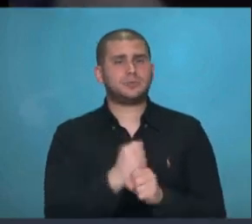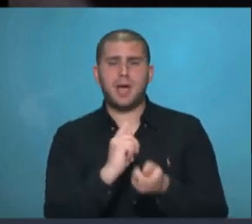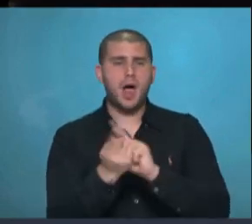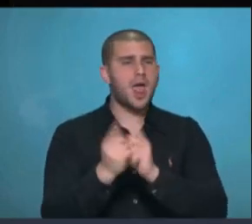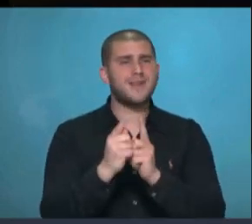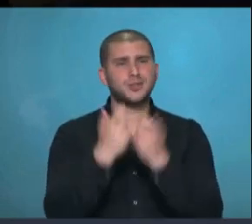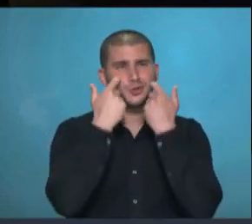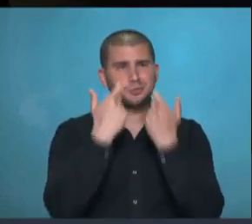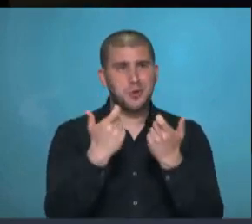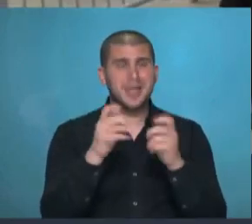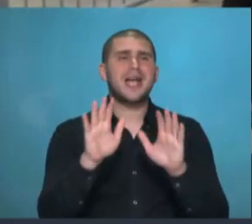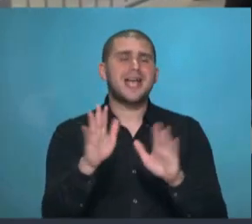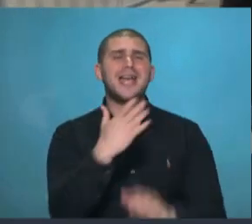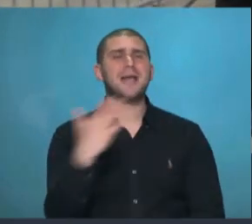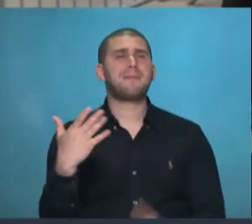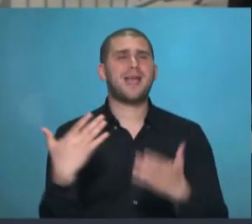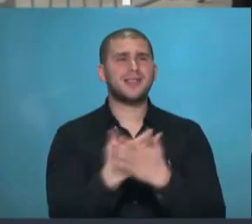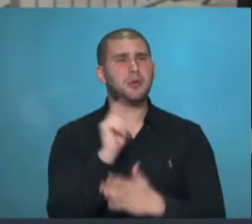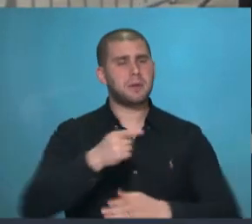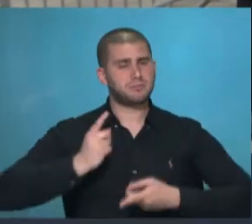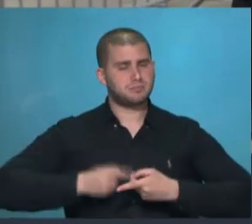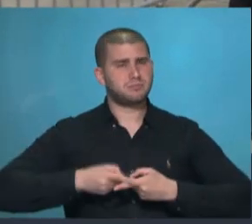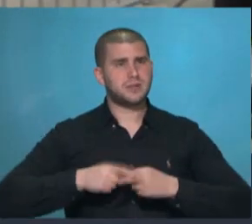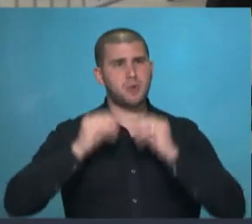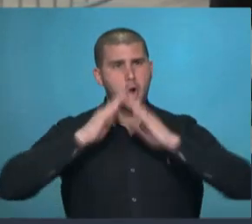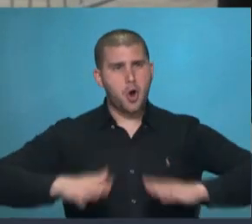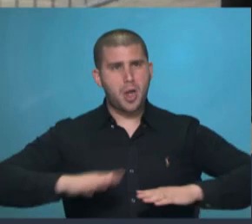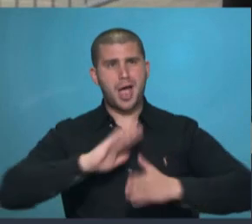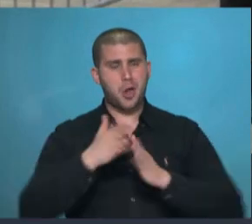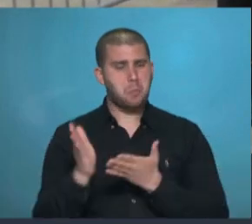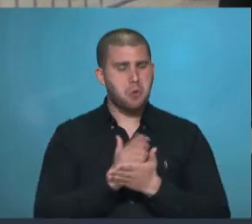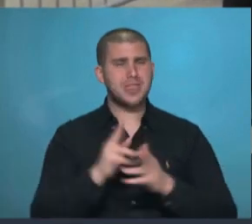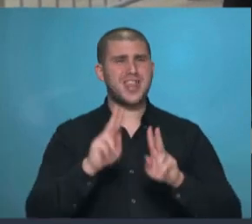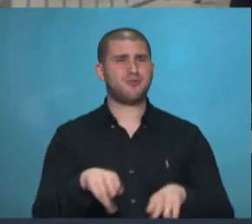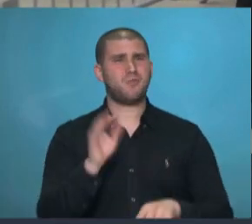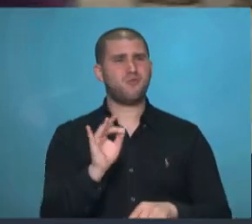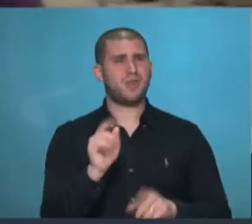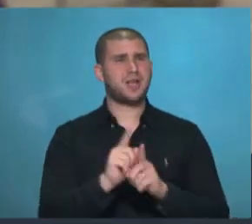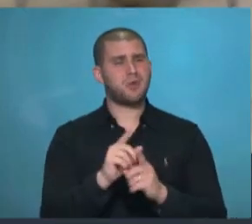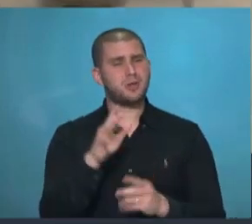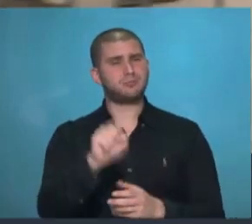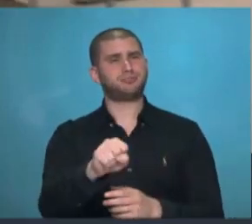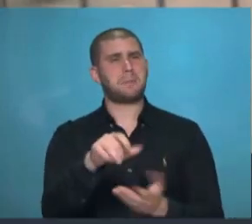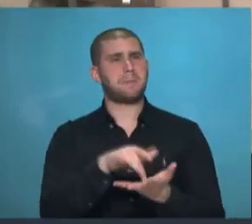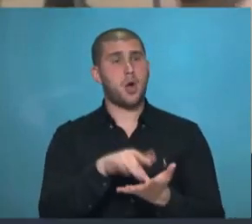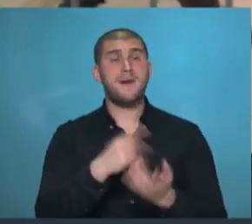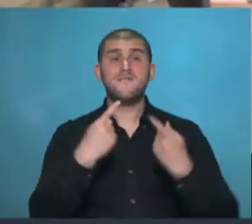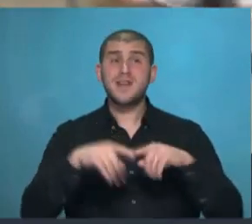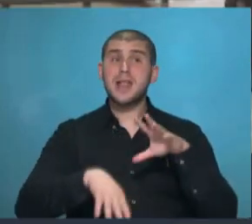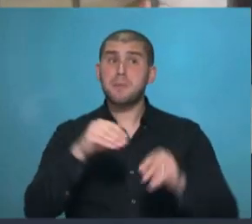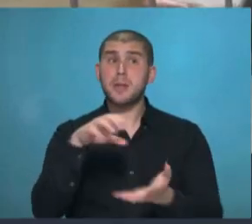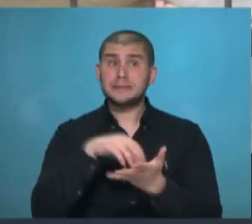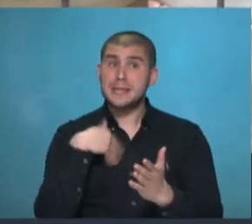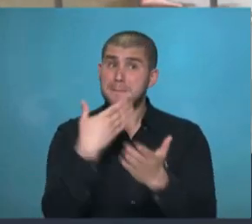שמירות. ככה זה הימין החדש, אנחנו מגיעים מתוקתקים, עם אויל, עם פקל, עם מה שצריך כדי לשמור את המקום שלנו. לוועדת הבחירות המרכזית אני מציע